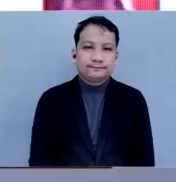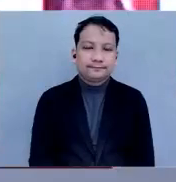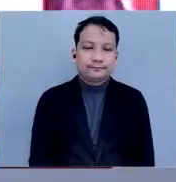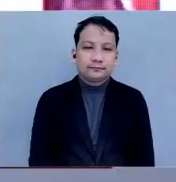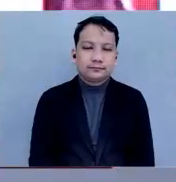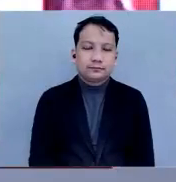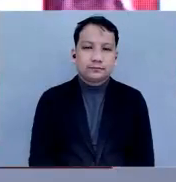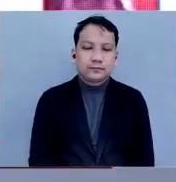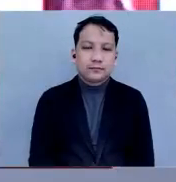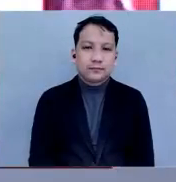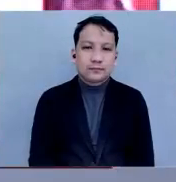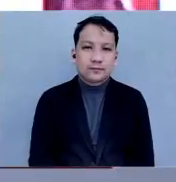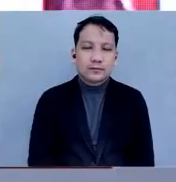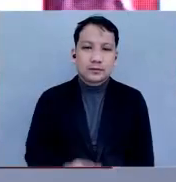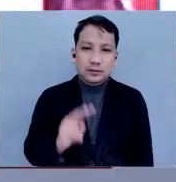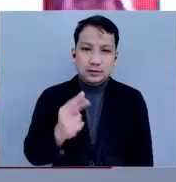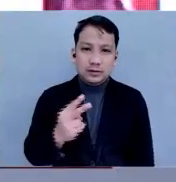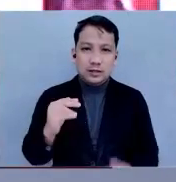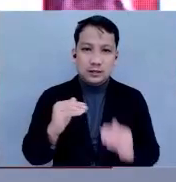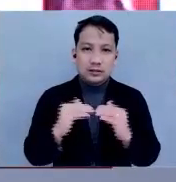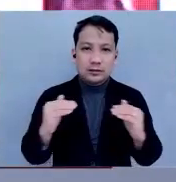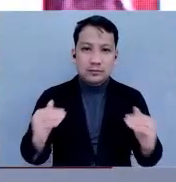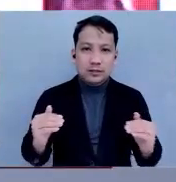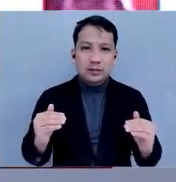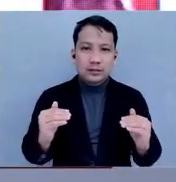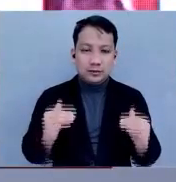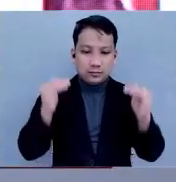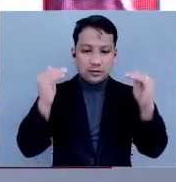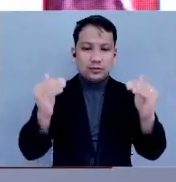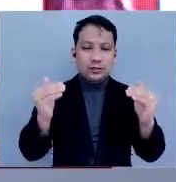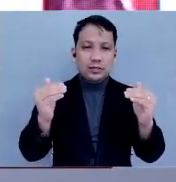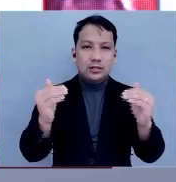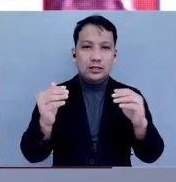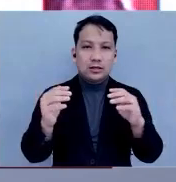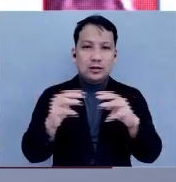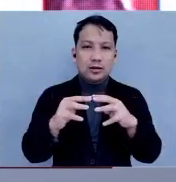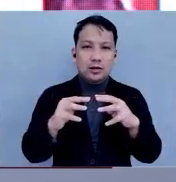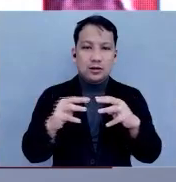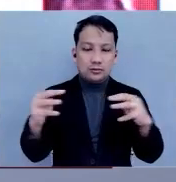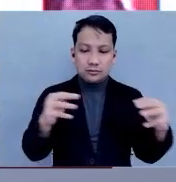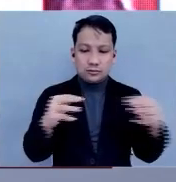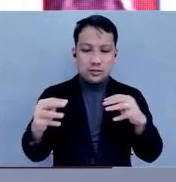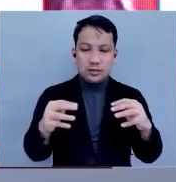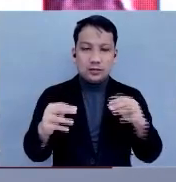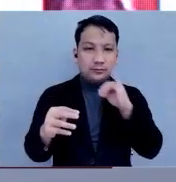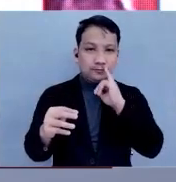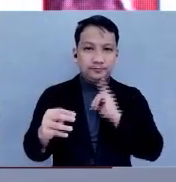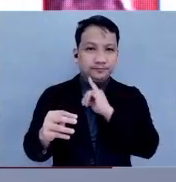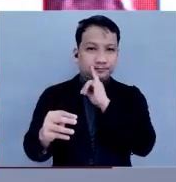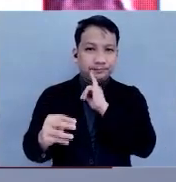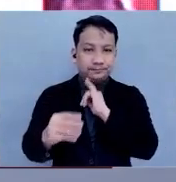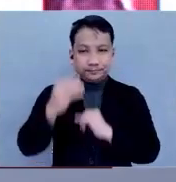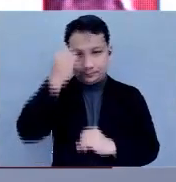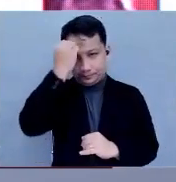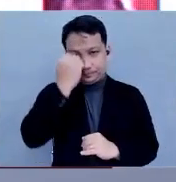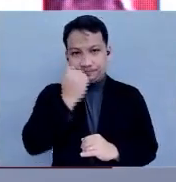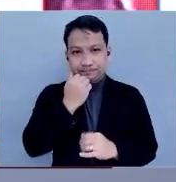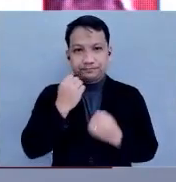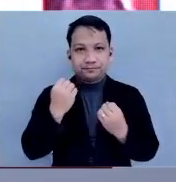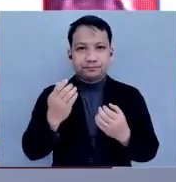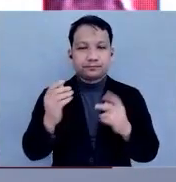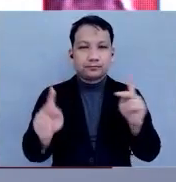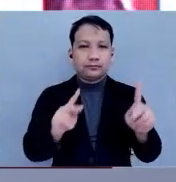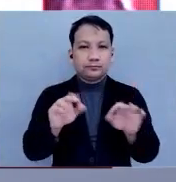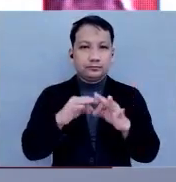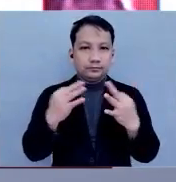Nasa second stage na ang giyera ng Israel at Hamas. Kaliwa't kanan pa rin ng mga airstrike at maraming pamilyang umaasang